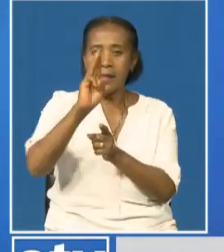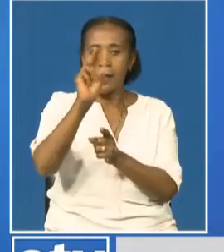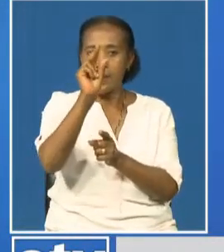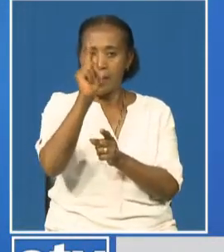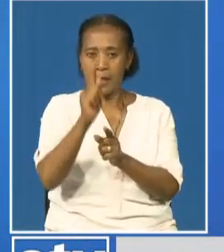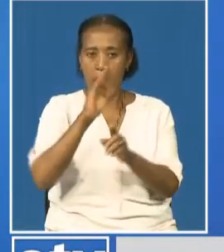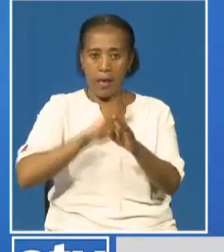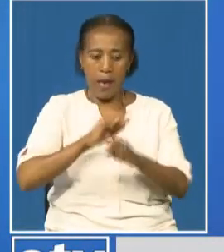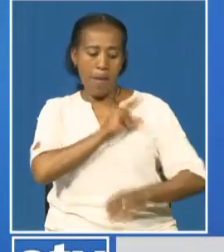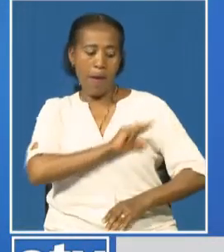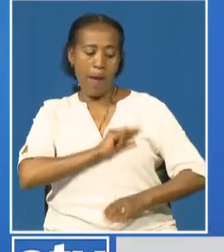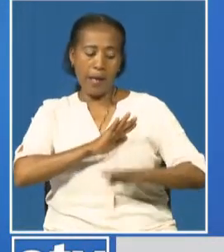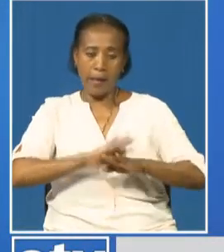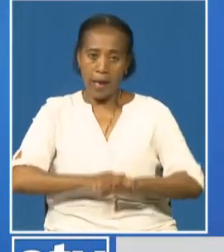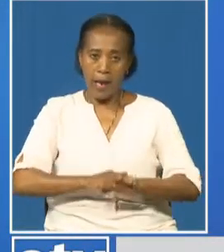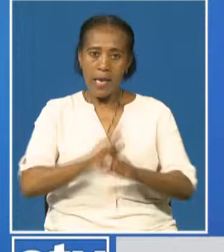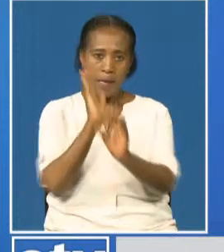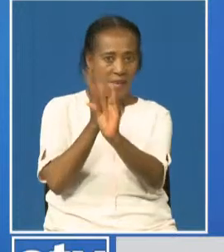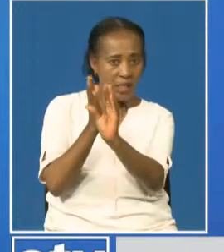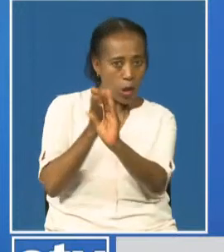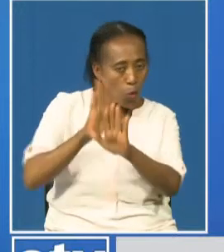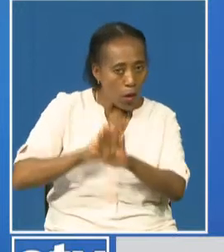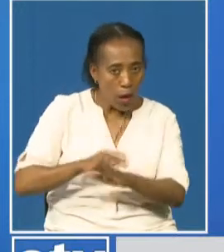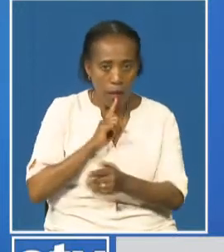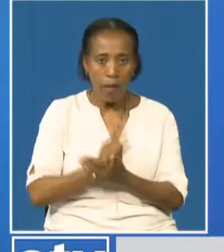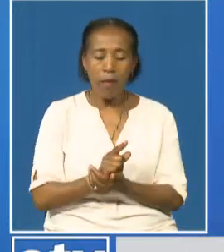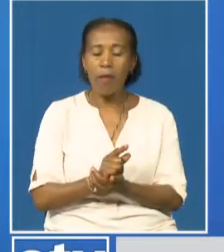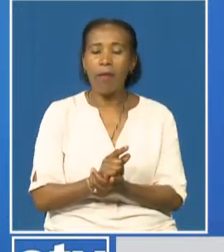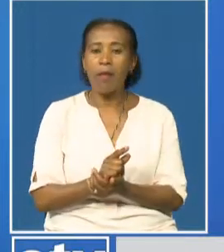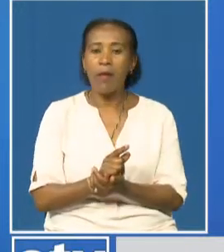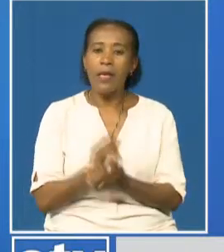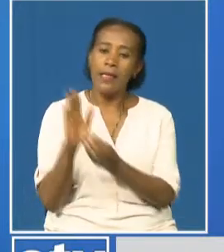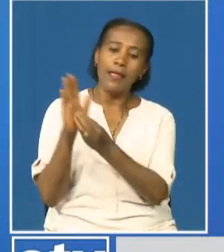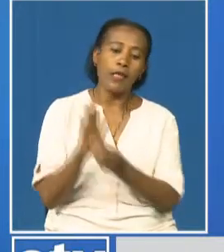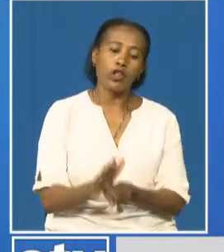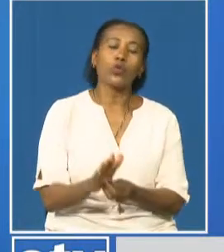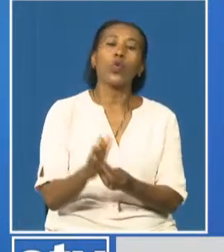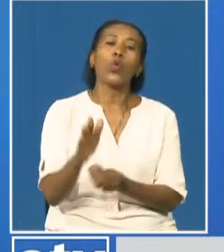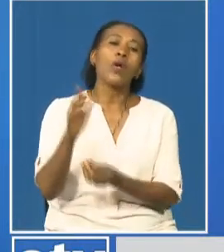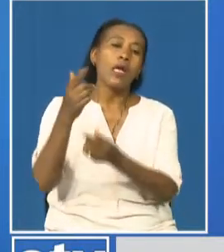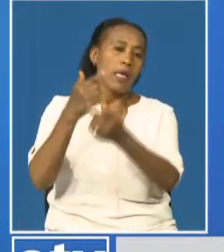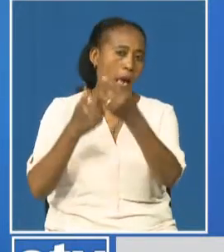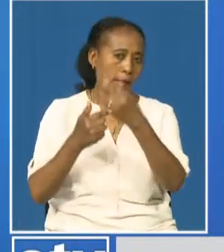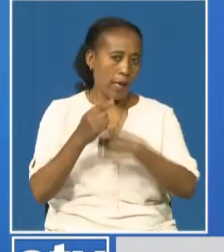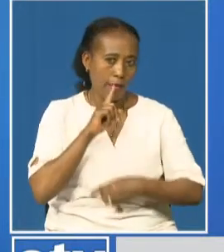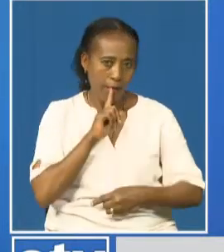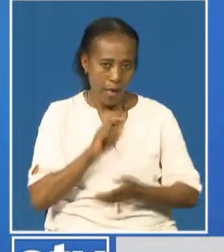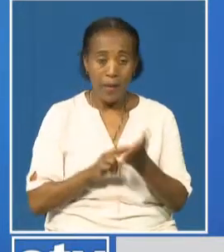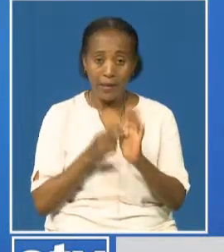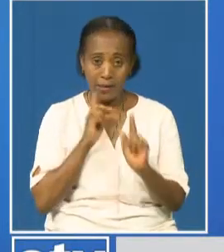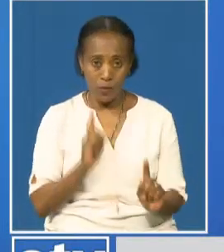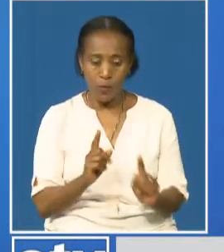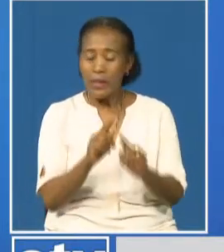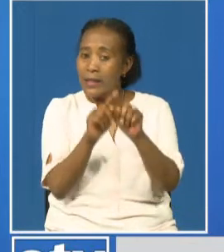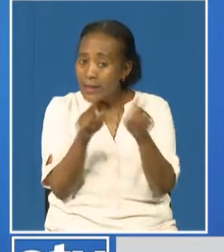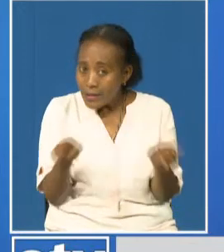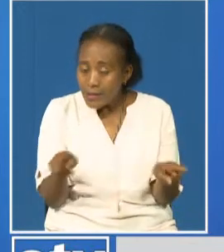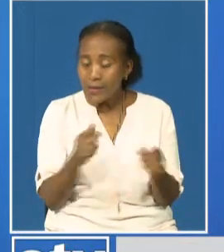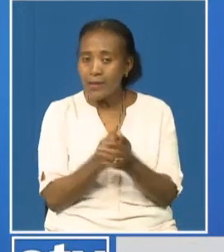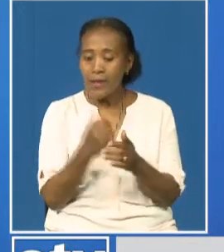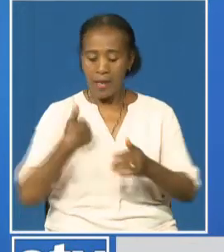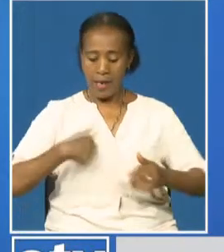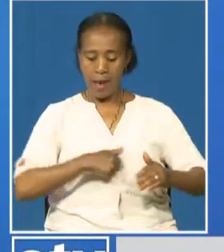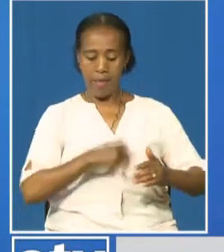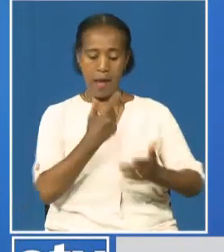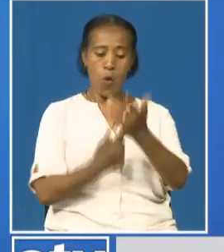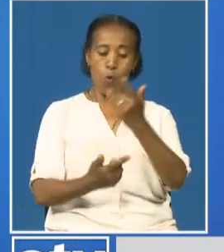ላይ በባህሪ ላይ በስነልቦና ላይ ተጽዕኖ ያሳድራል ማለት ነው። ነገር ግን